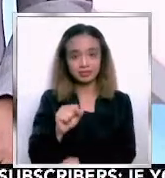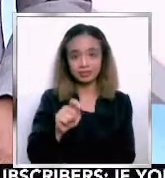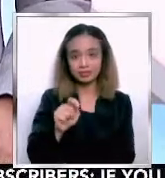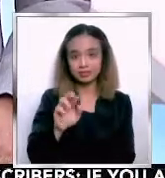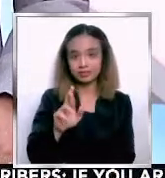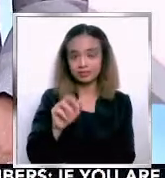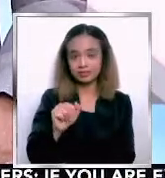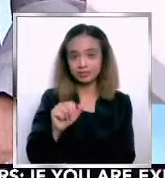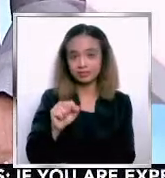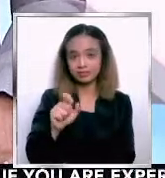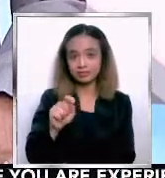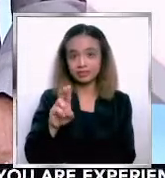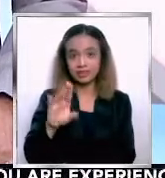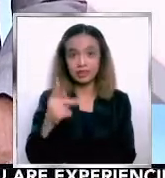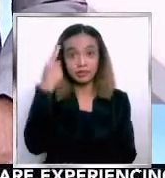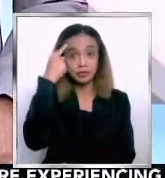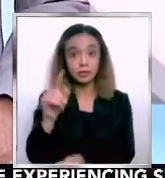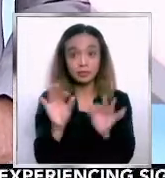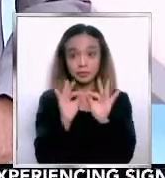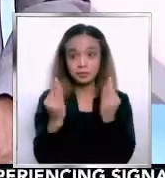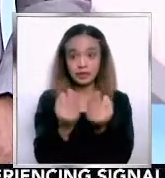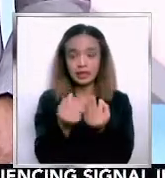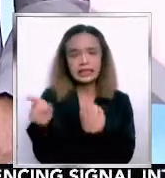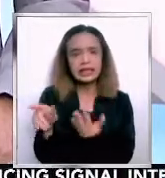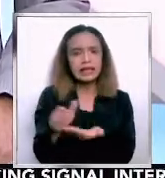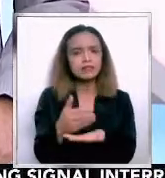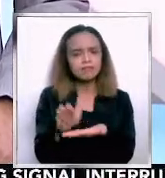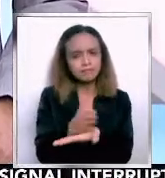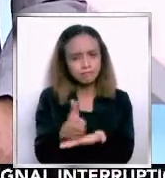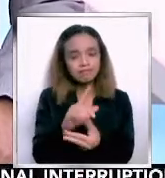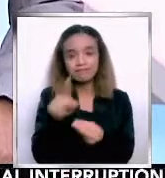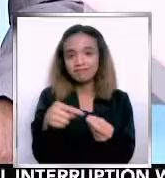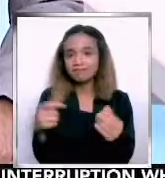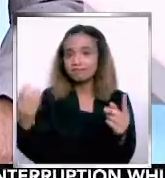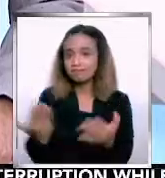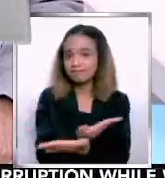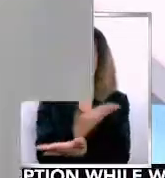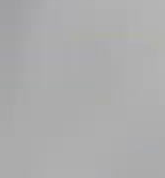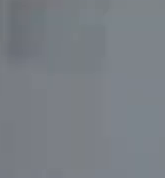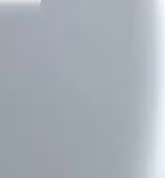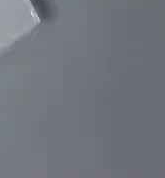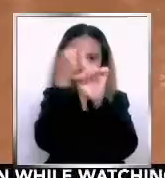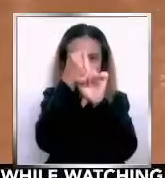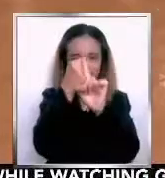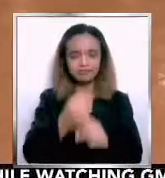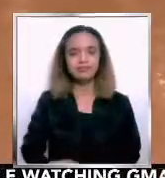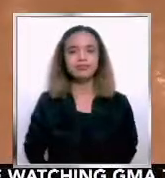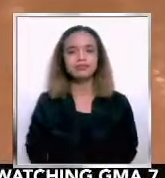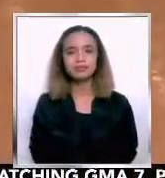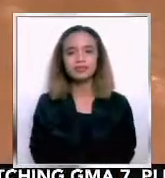family. Ibinahagi niya ang kanyang bagong achievement, May Chika si Katatibayan.